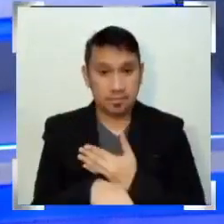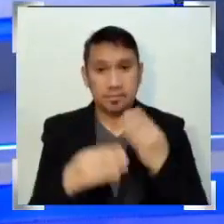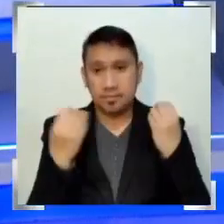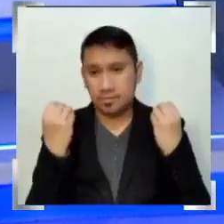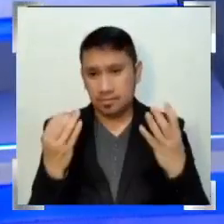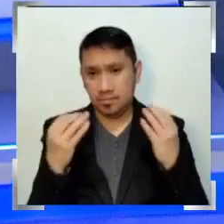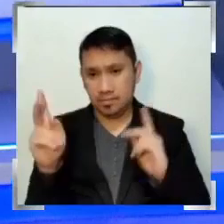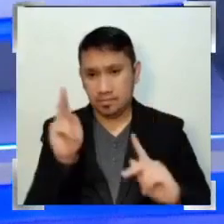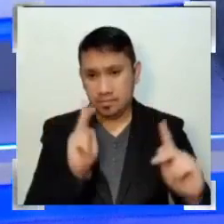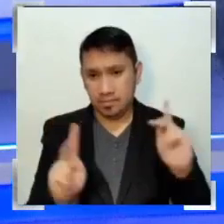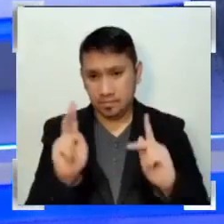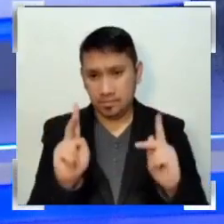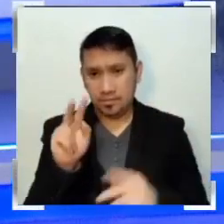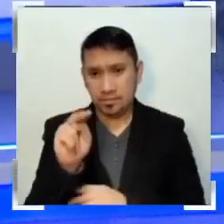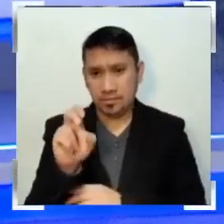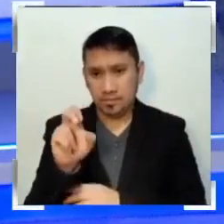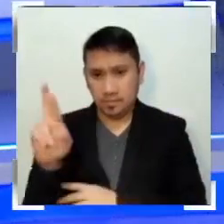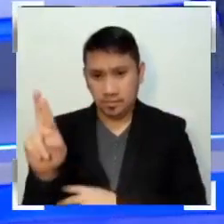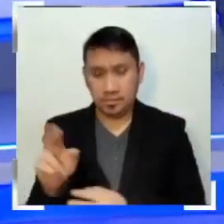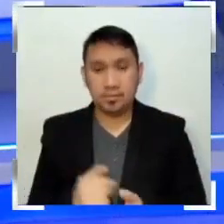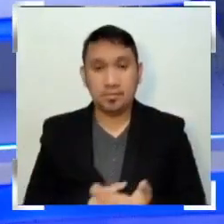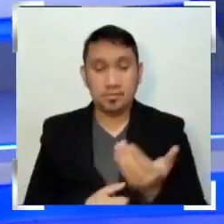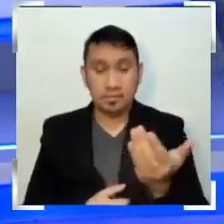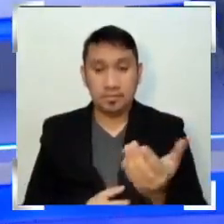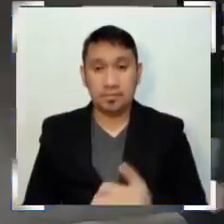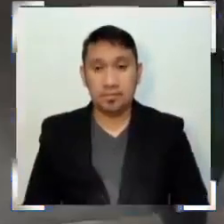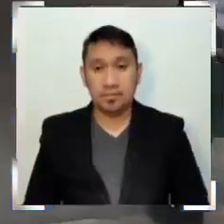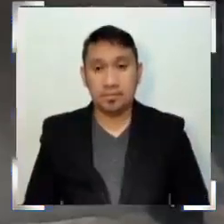sa Metro Manila. Saksi si Joseph Morong.